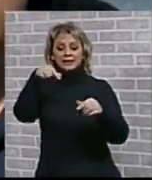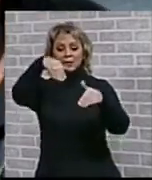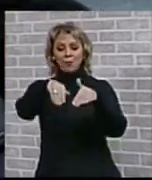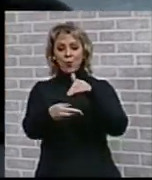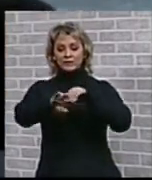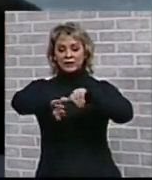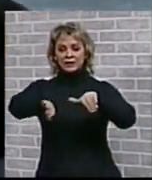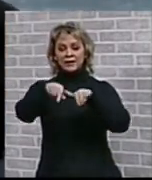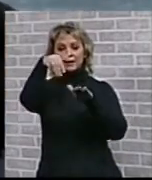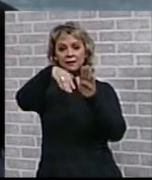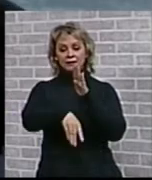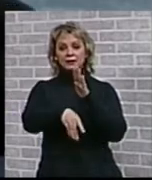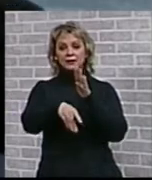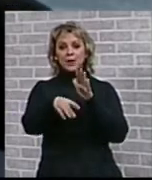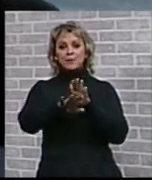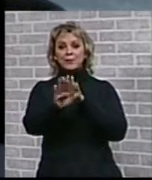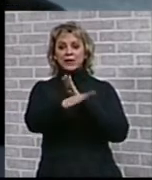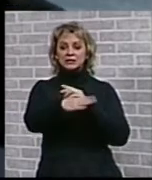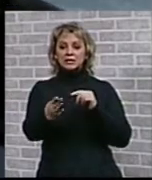пойменные пространства,